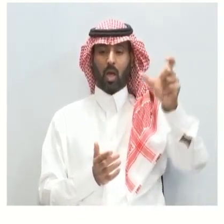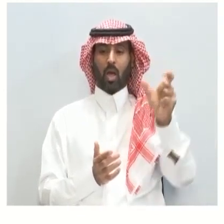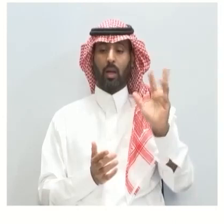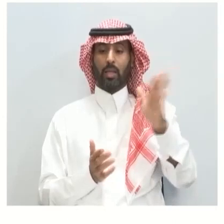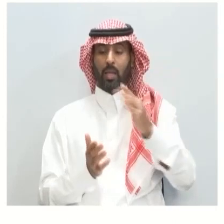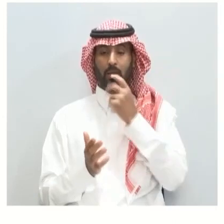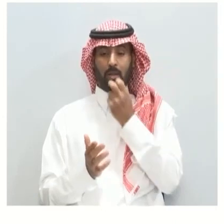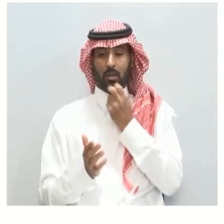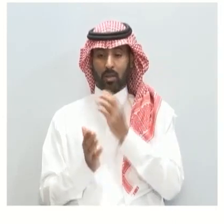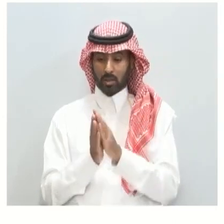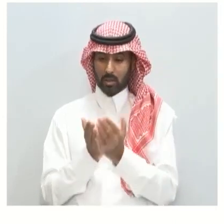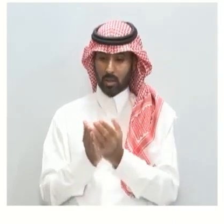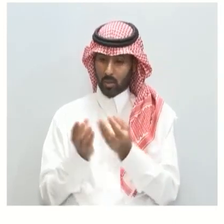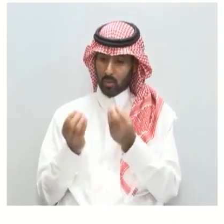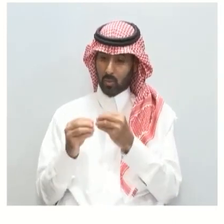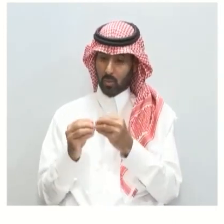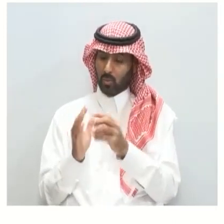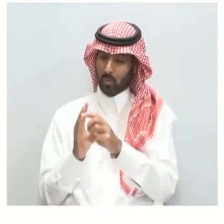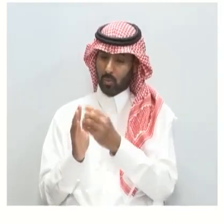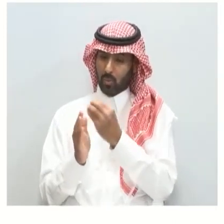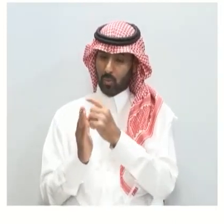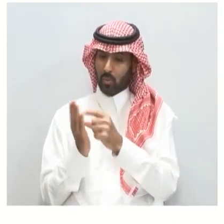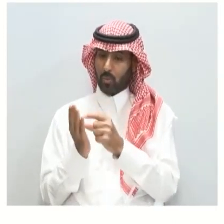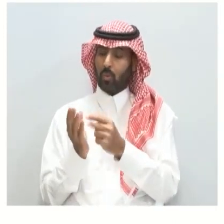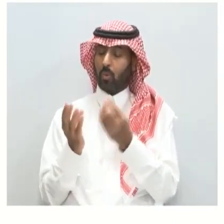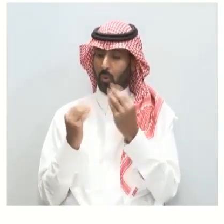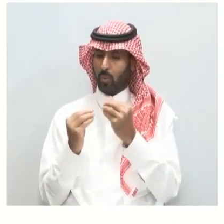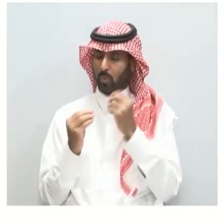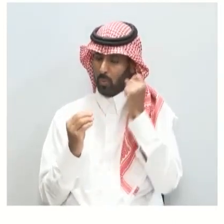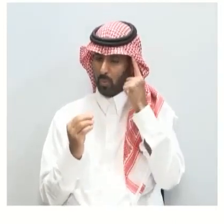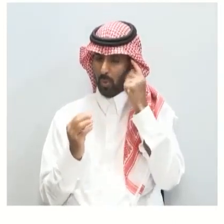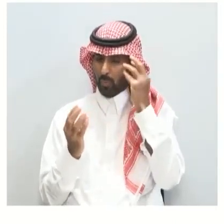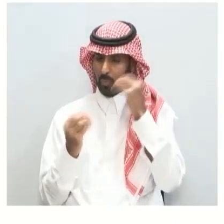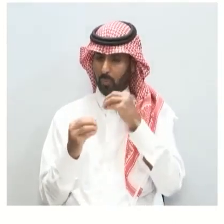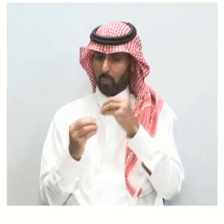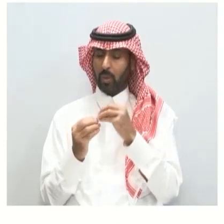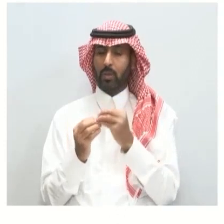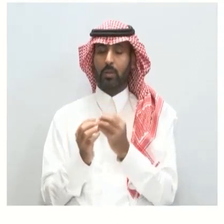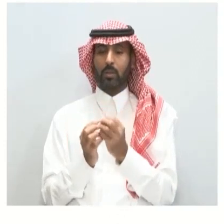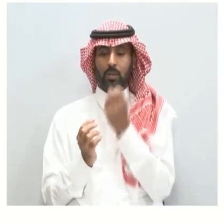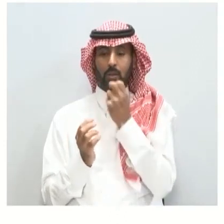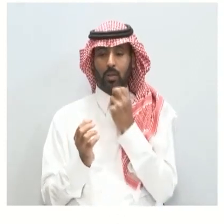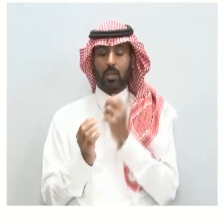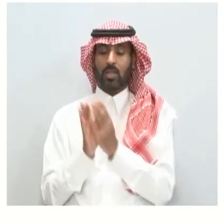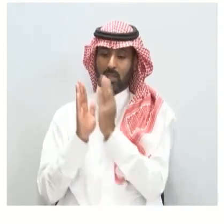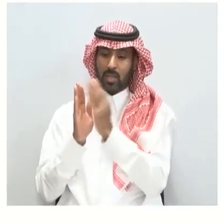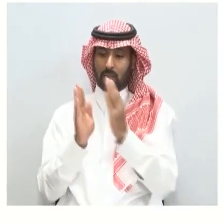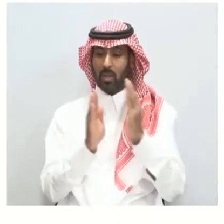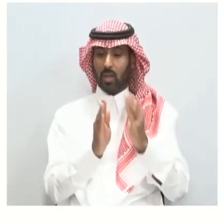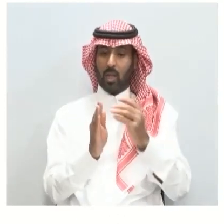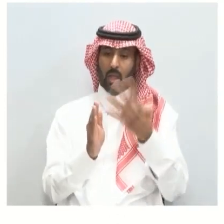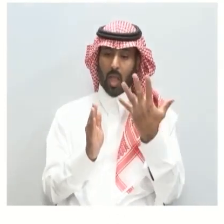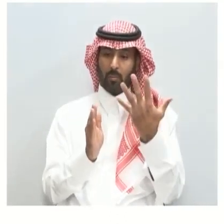كتاب يجمع لك مجمل الموضوعات في علوم القران الكريم ويتكون من خمس وحدات